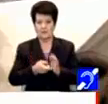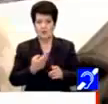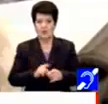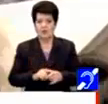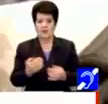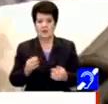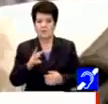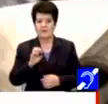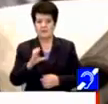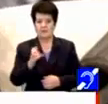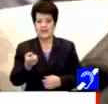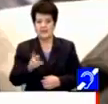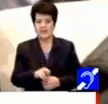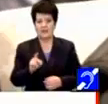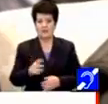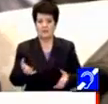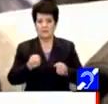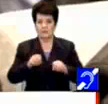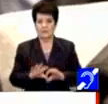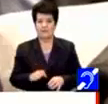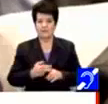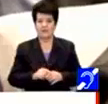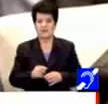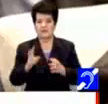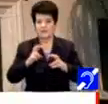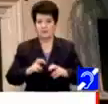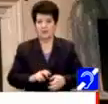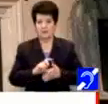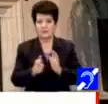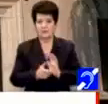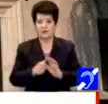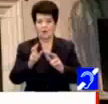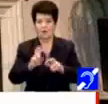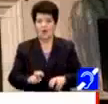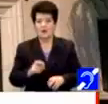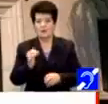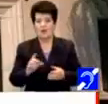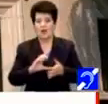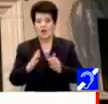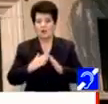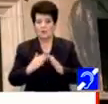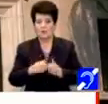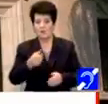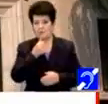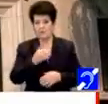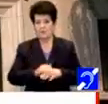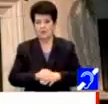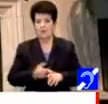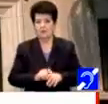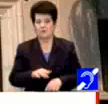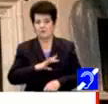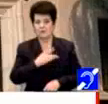transmite Unimedia. Măsura a fost luată după perchezițiile desfășurate în biroul și la domiciliul acestuia, unde s-au găsit probe de natură să